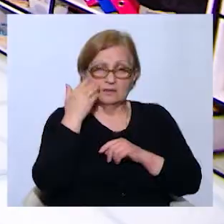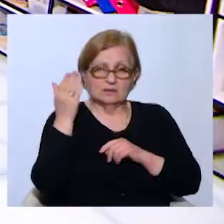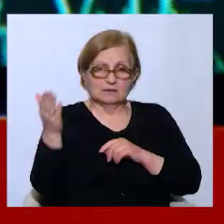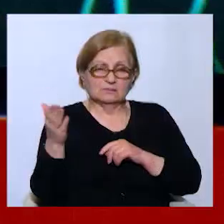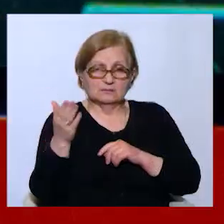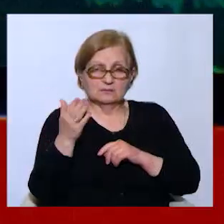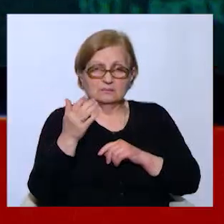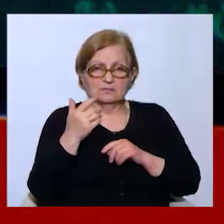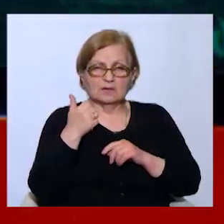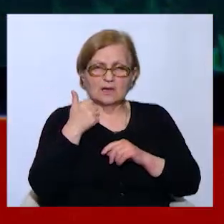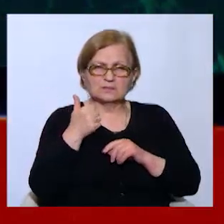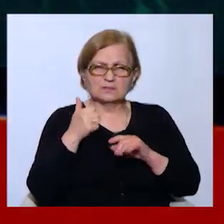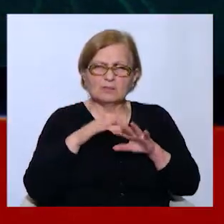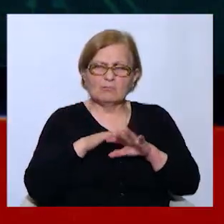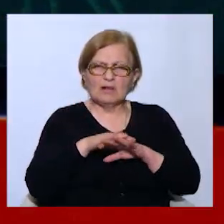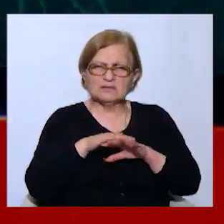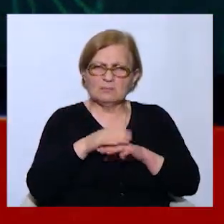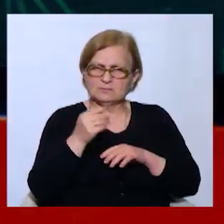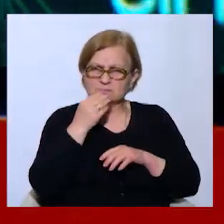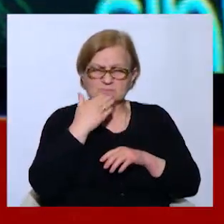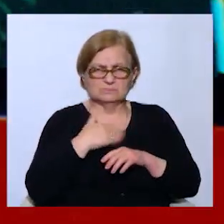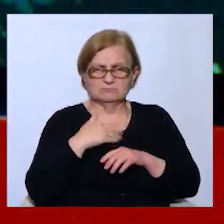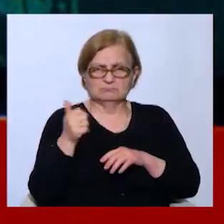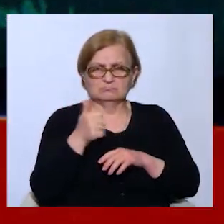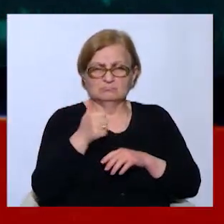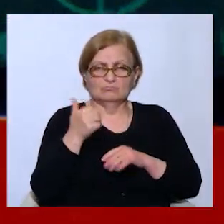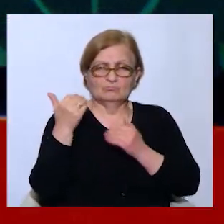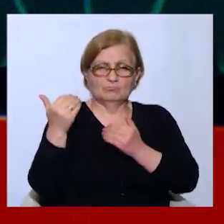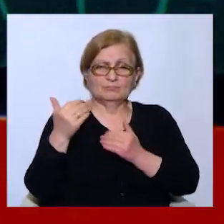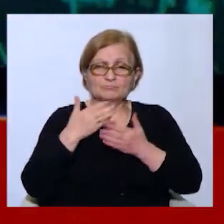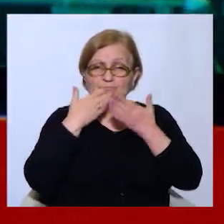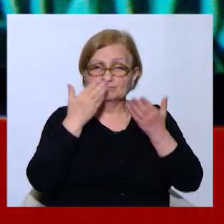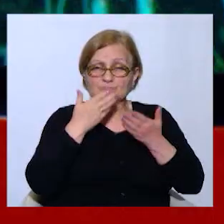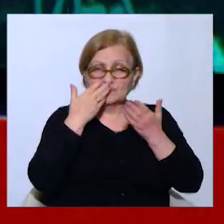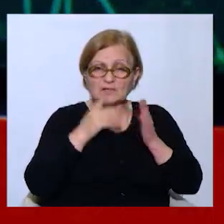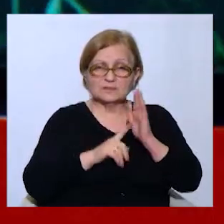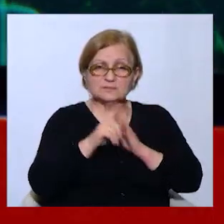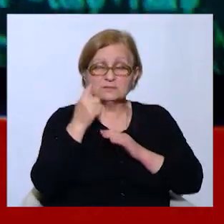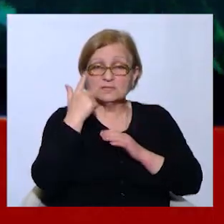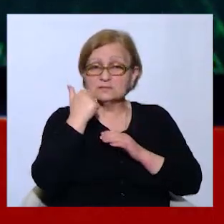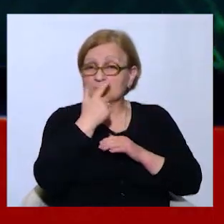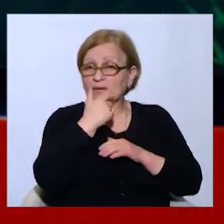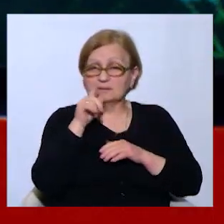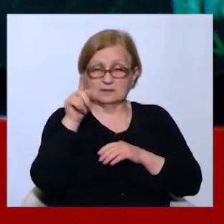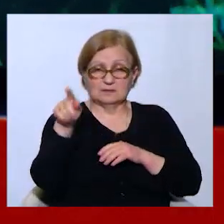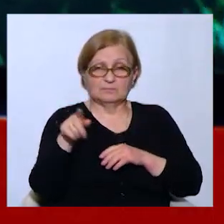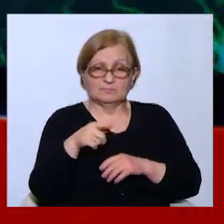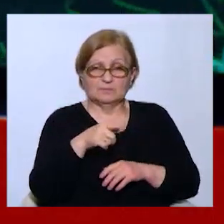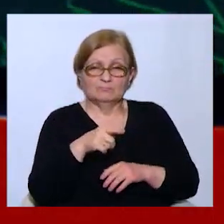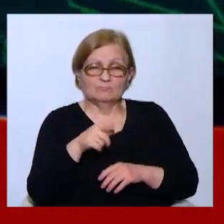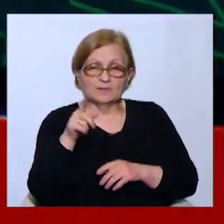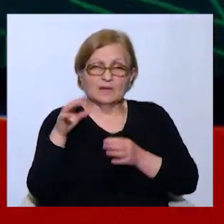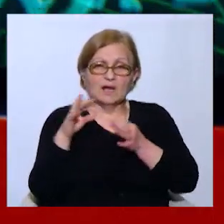არაბებს ძალიან კარგი მათემატიკოსები ყავდათ და არაბი მათემატიკოსების ნაშრომების კითხვა დაიწყეს ესპანელებმა. ხო, იყო უკვე მათ